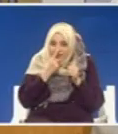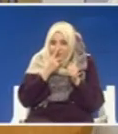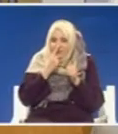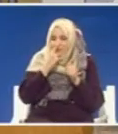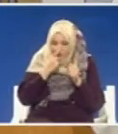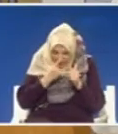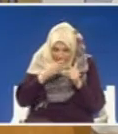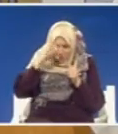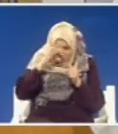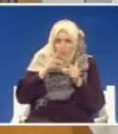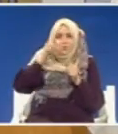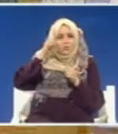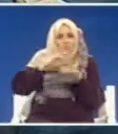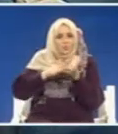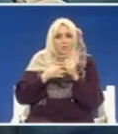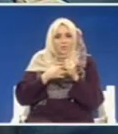خاضعا خانعا